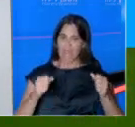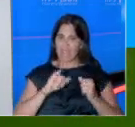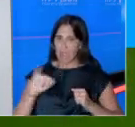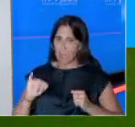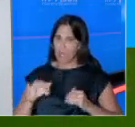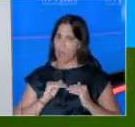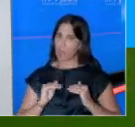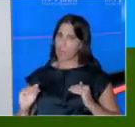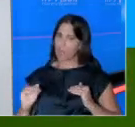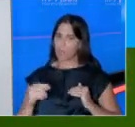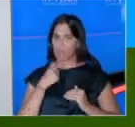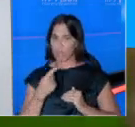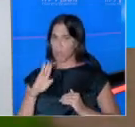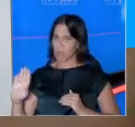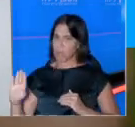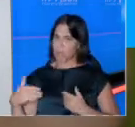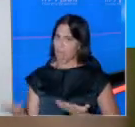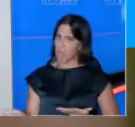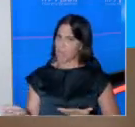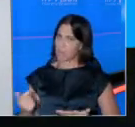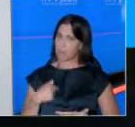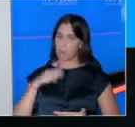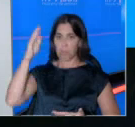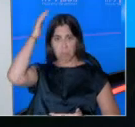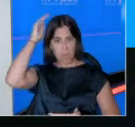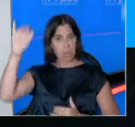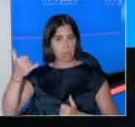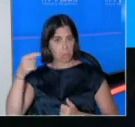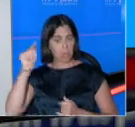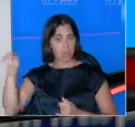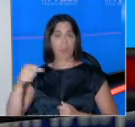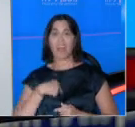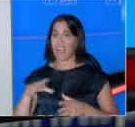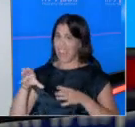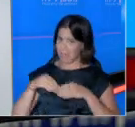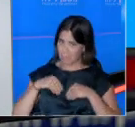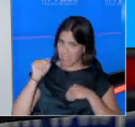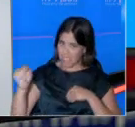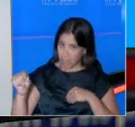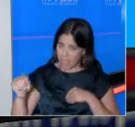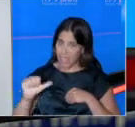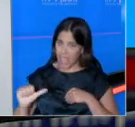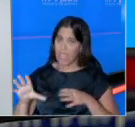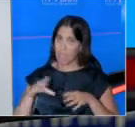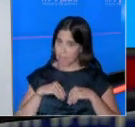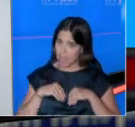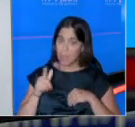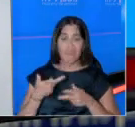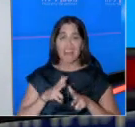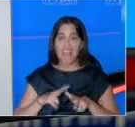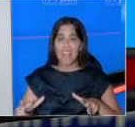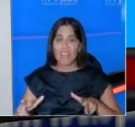יגיד לעצמו, פתאום נתניהו לא נמצא בשלטון. איציק, אני מסכימה, אבל הוא לא היה... אני מסכימה, איציק, אני מסכימה, אבל אין